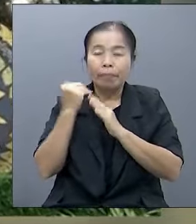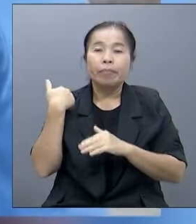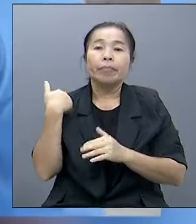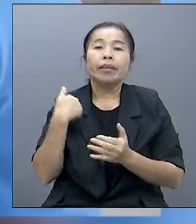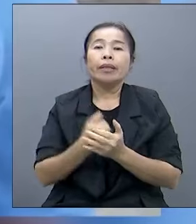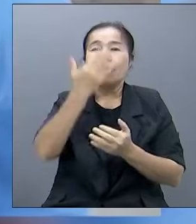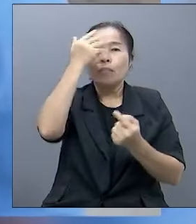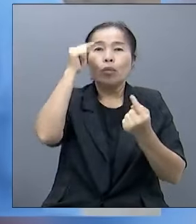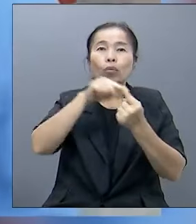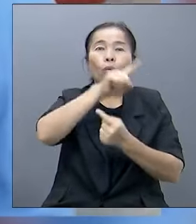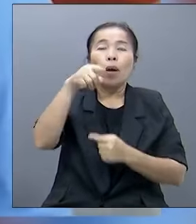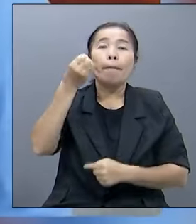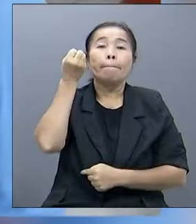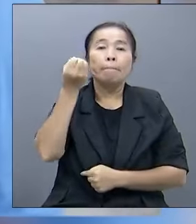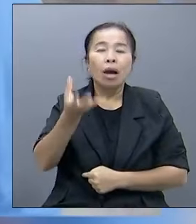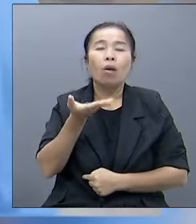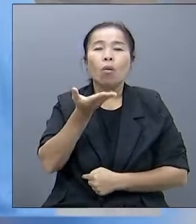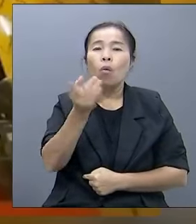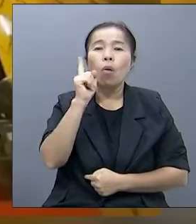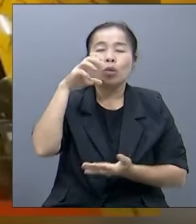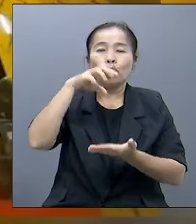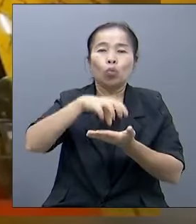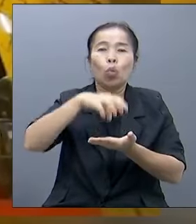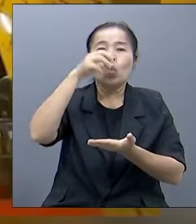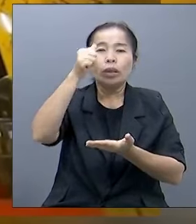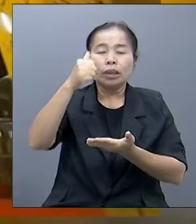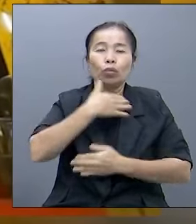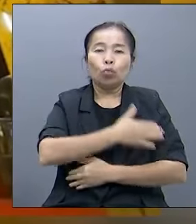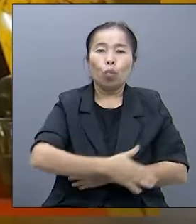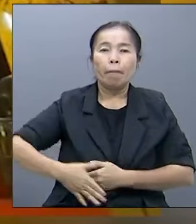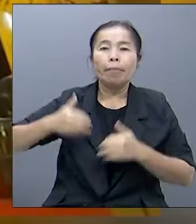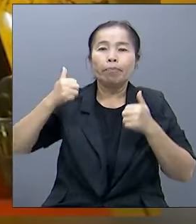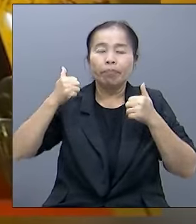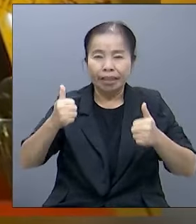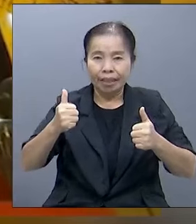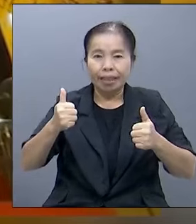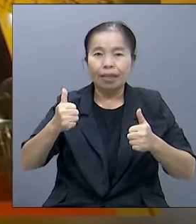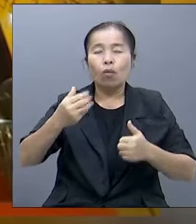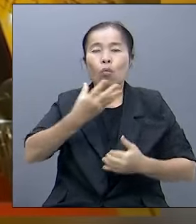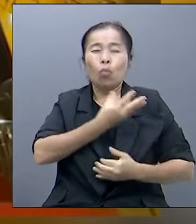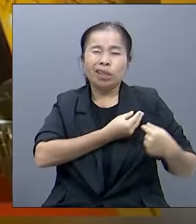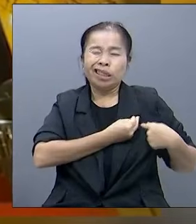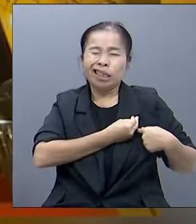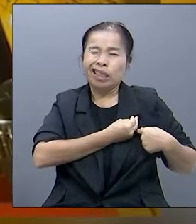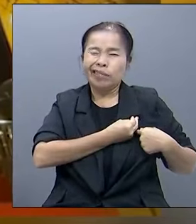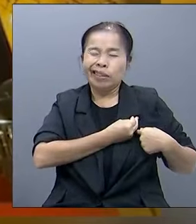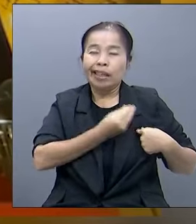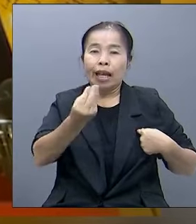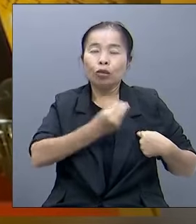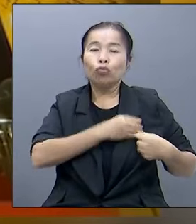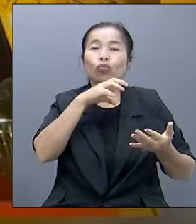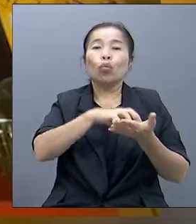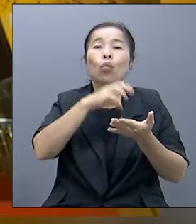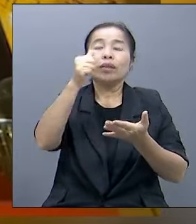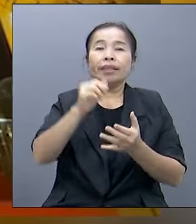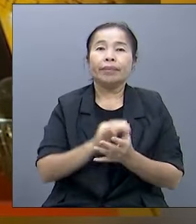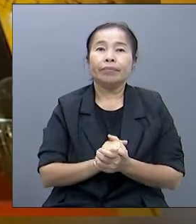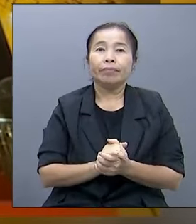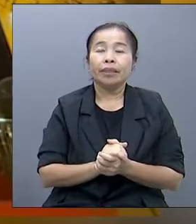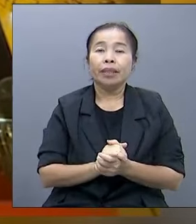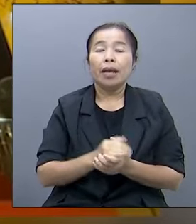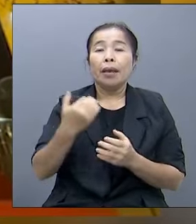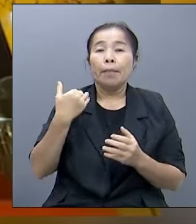ส่วนใหญ่ก็ขอพรเรื่องโชคลาภสุขภาพโดยเฉพาะโรคหัวใจค่ะ นอกจากสมเด็จพระศรีเมืองทองแล้วที่วัดต้นสนยังมีสมเด็จ